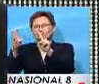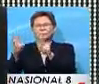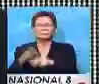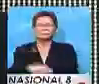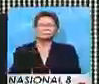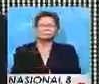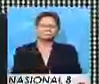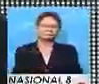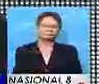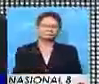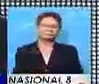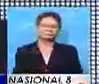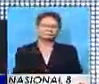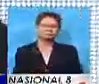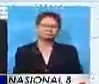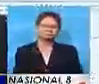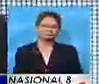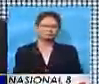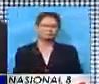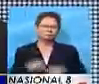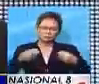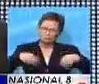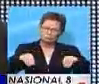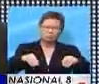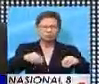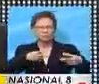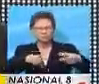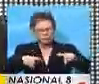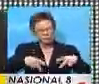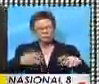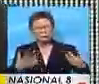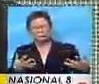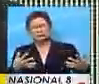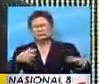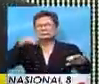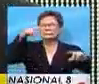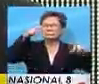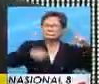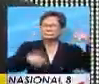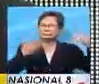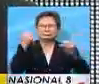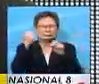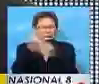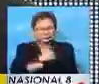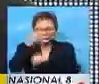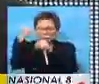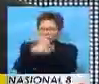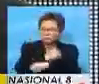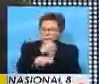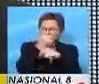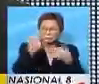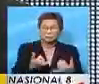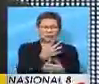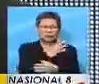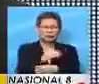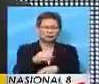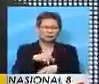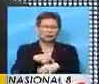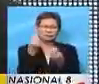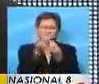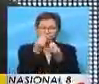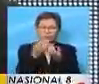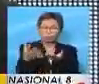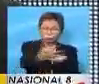2016 Mark chenging one can the distribution